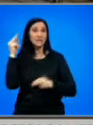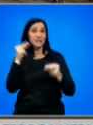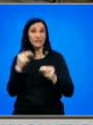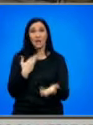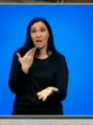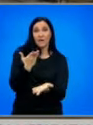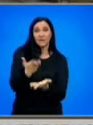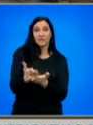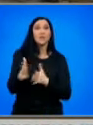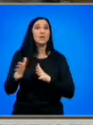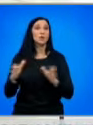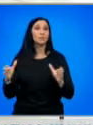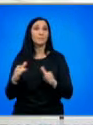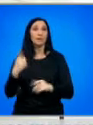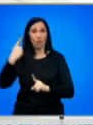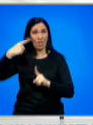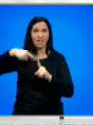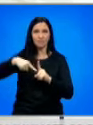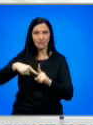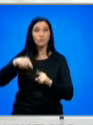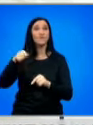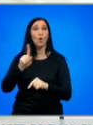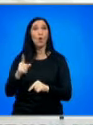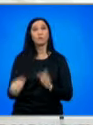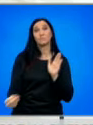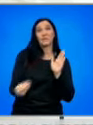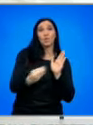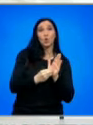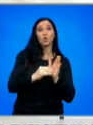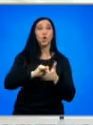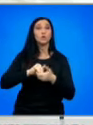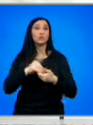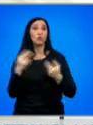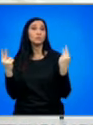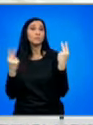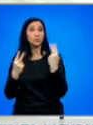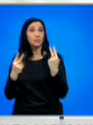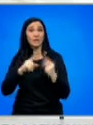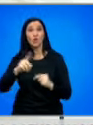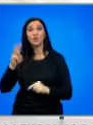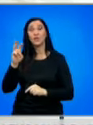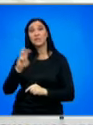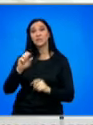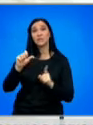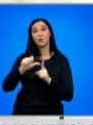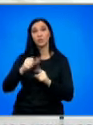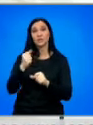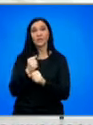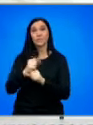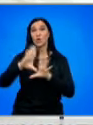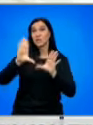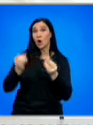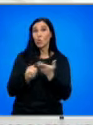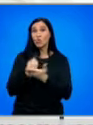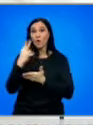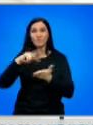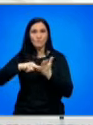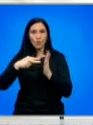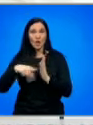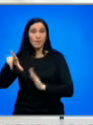в Народното събрание до месец. Това, което сме заложили в коалиционно споразумение, до 30 юни да се изработи изцяло нов модел